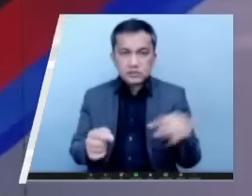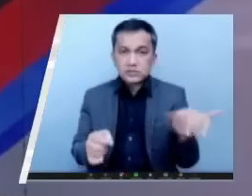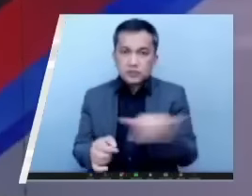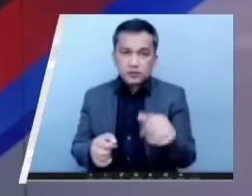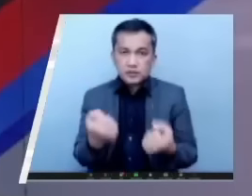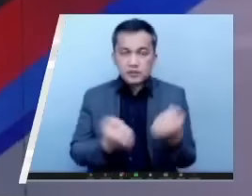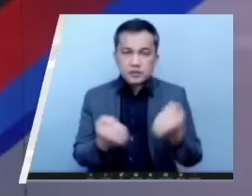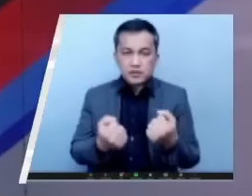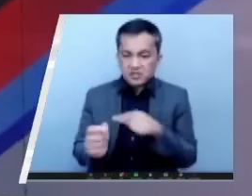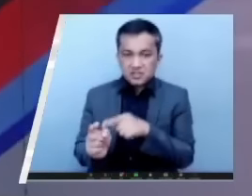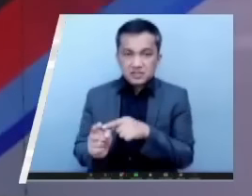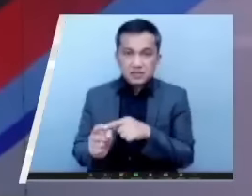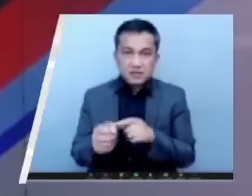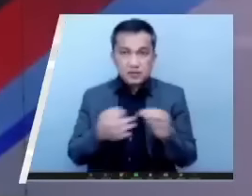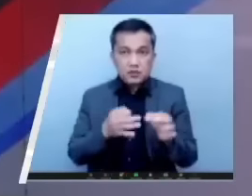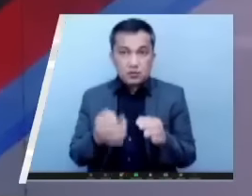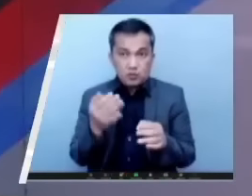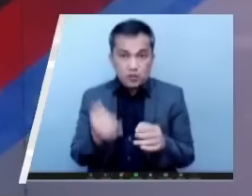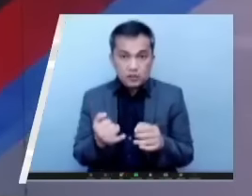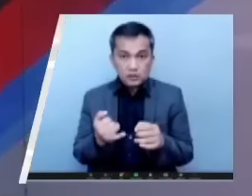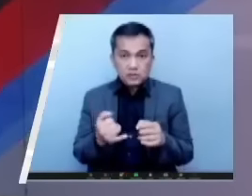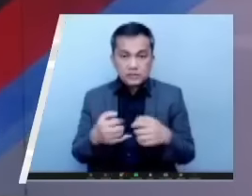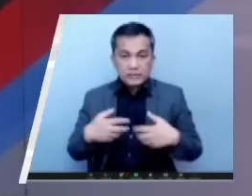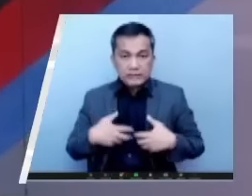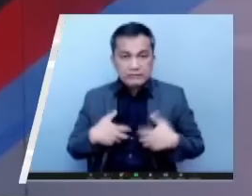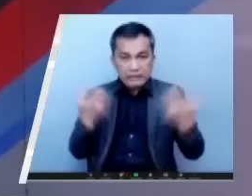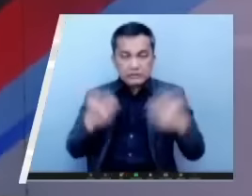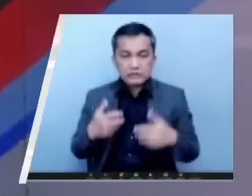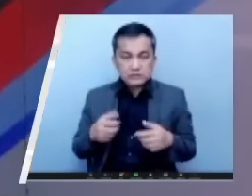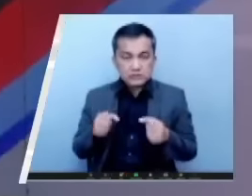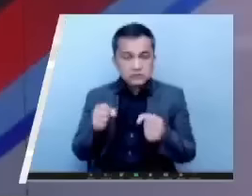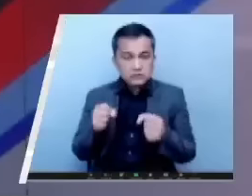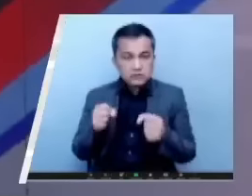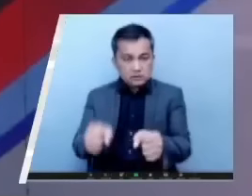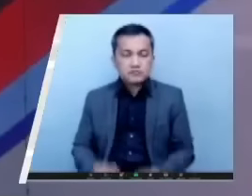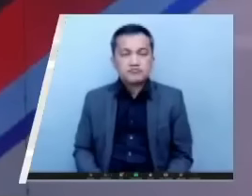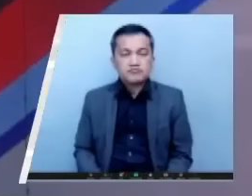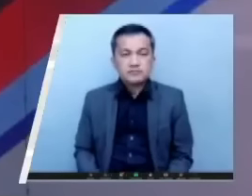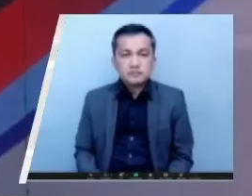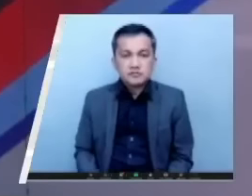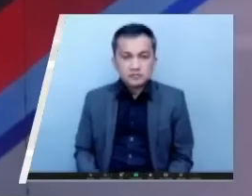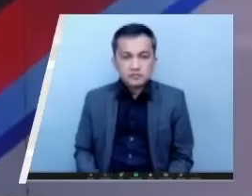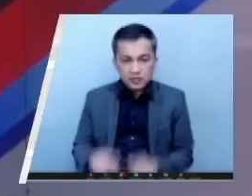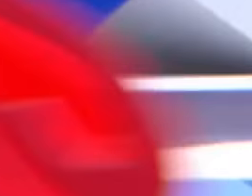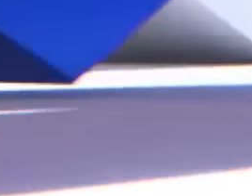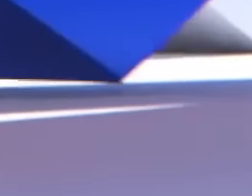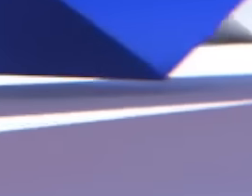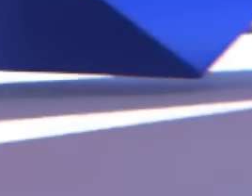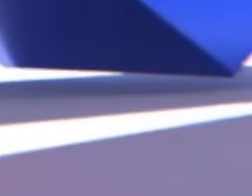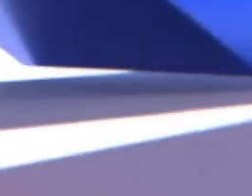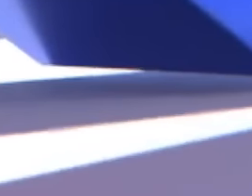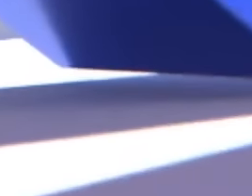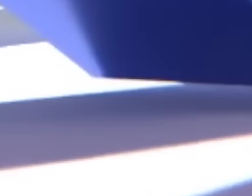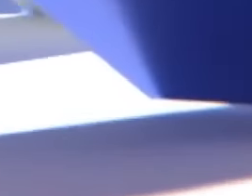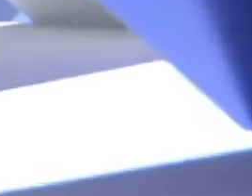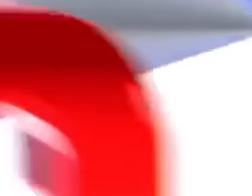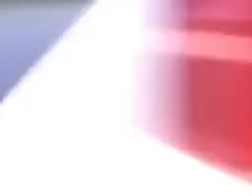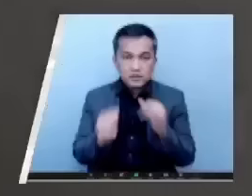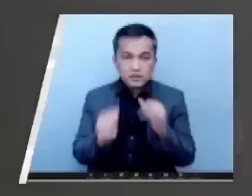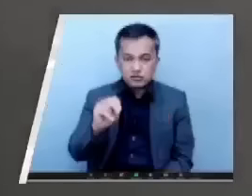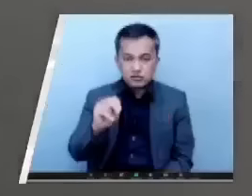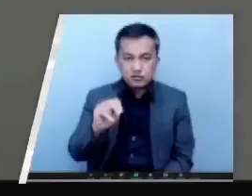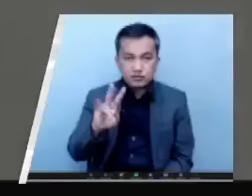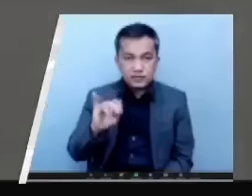paliwanag kung bakit siya nang gagalaiti sa kalsada, ikinuwento niya sa panayam ni June Veneracion.